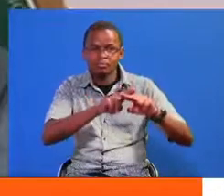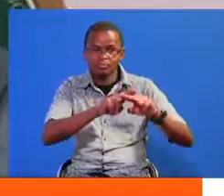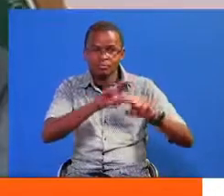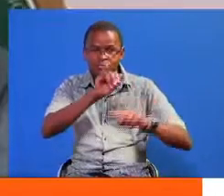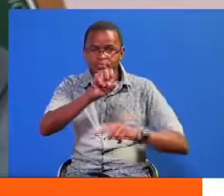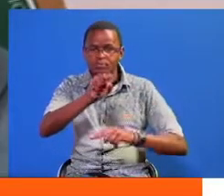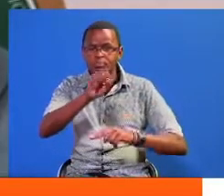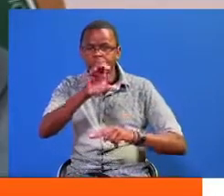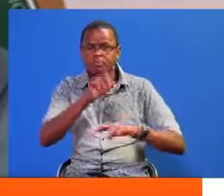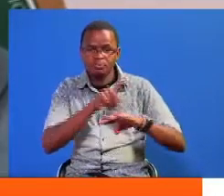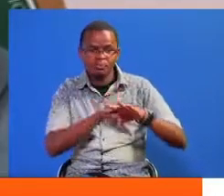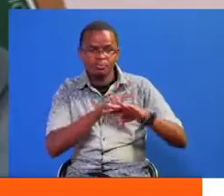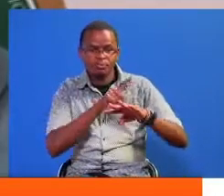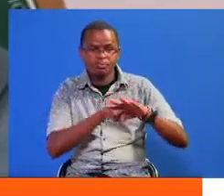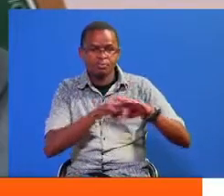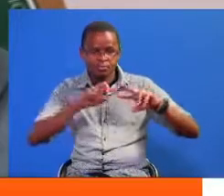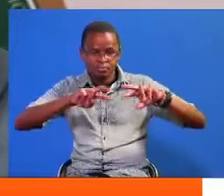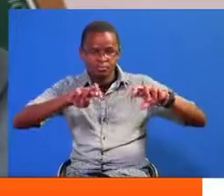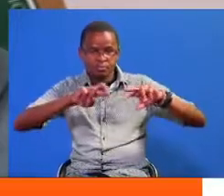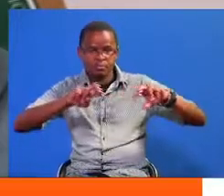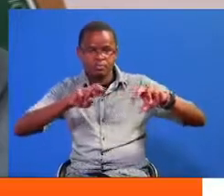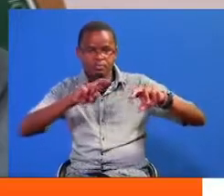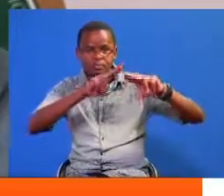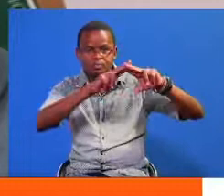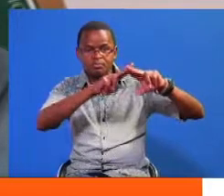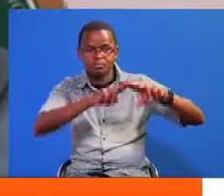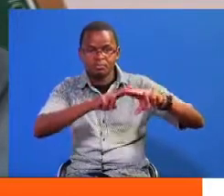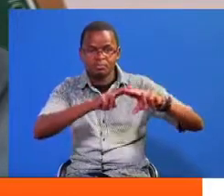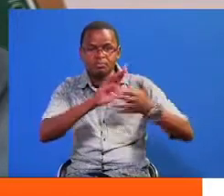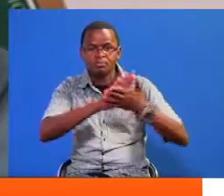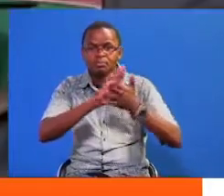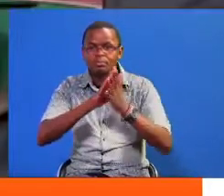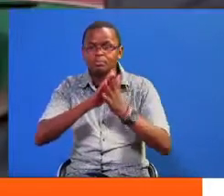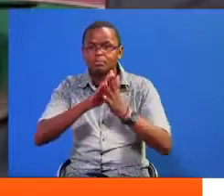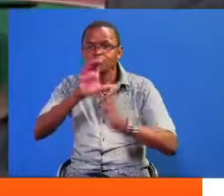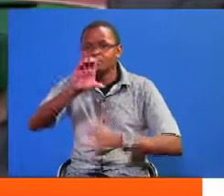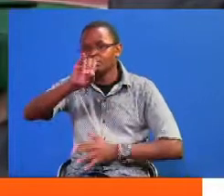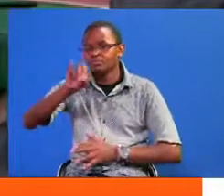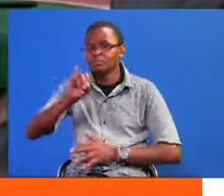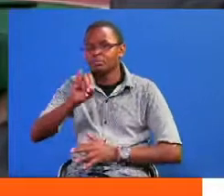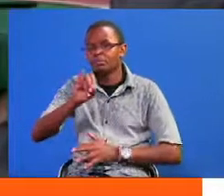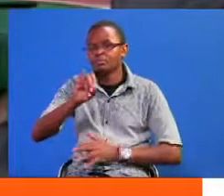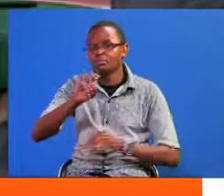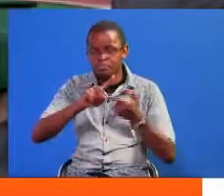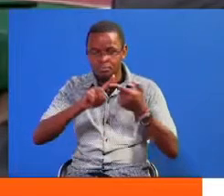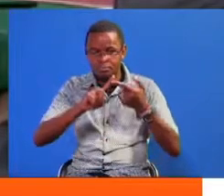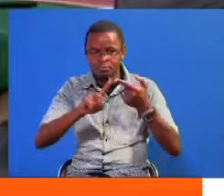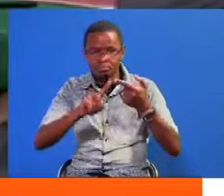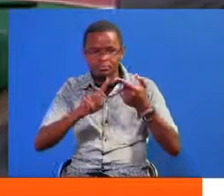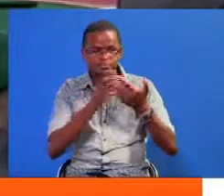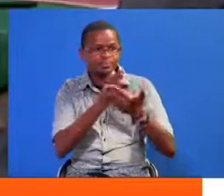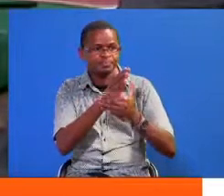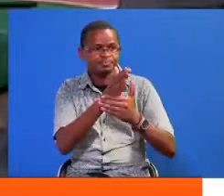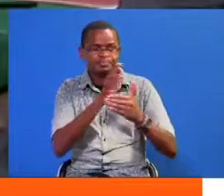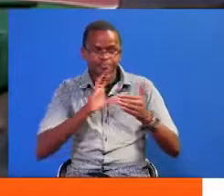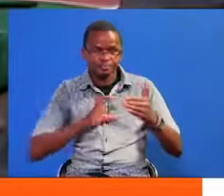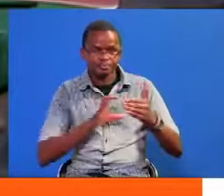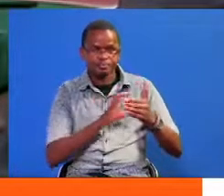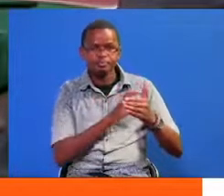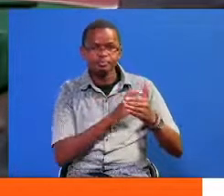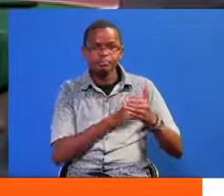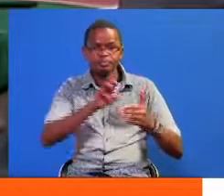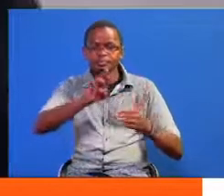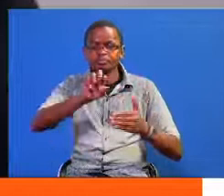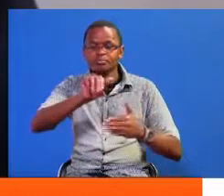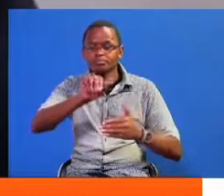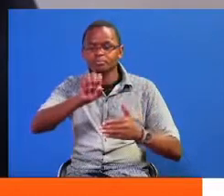hawa alipokuwa anasaka nafasi ya kuwa jaji mkuu. Aidha, jopo kupitia kamishna jaji